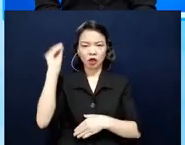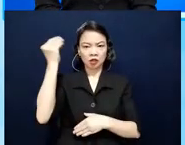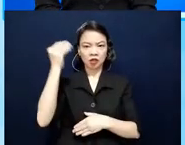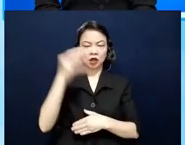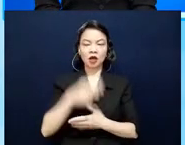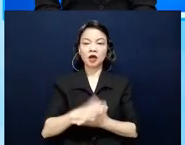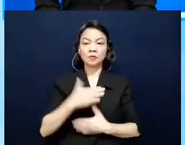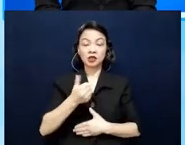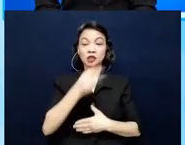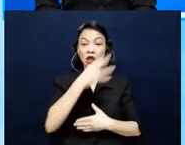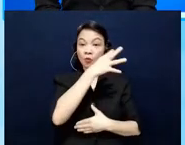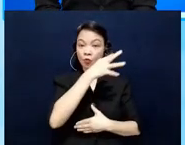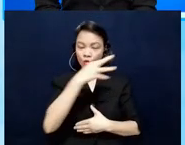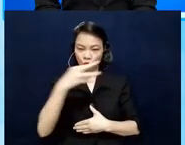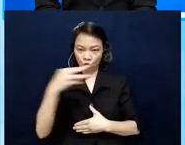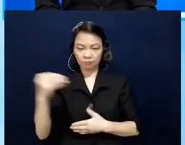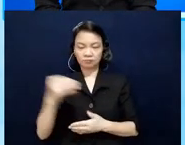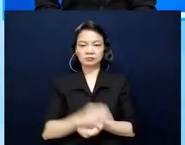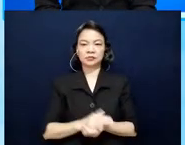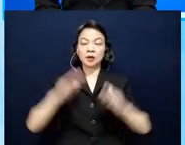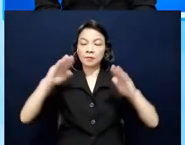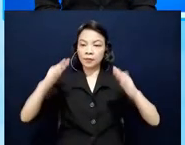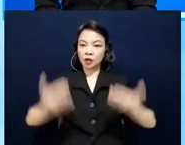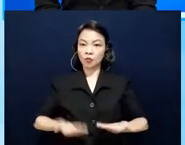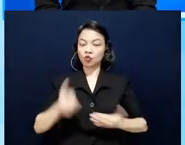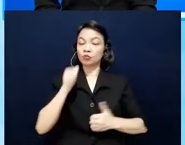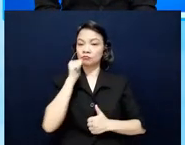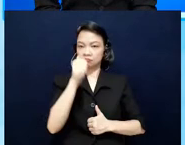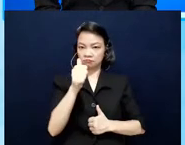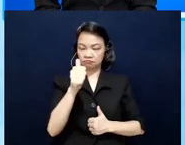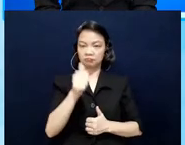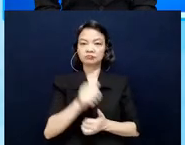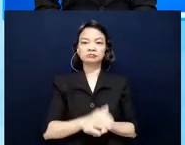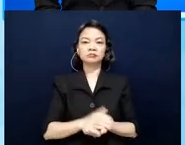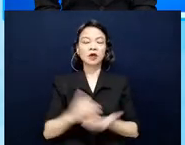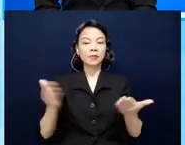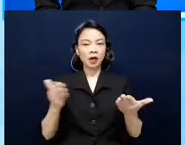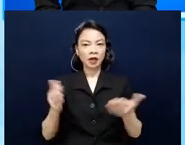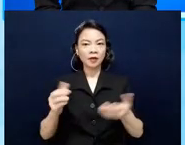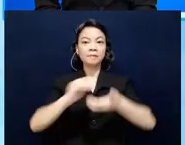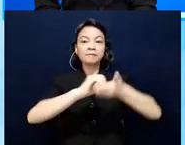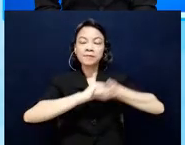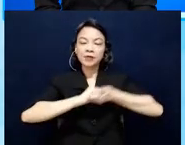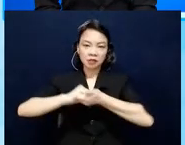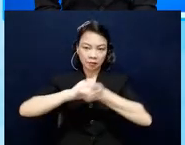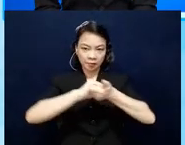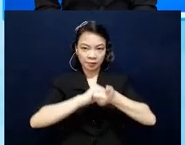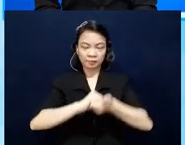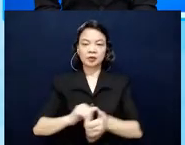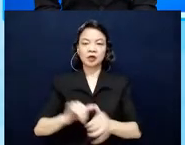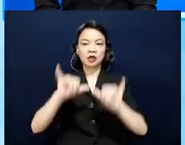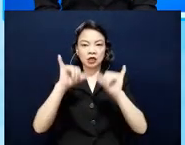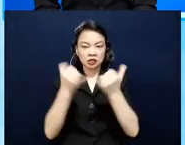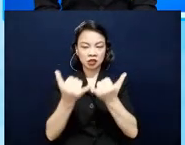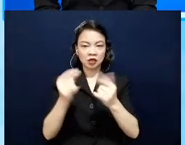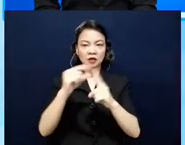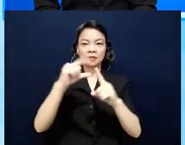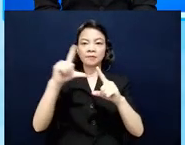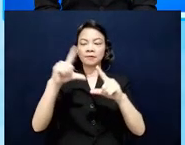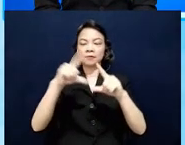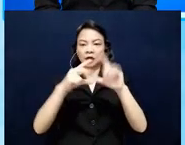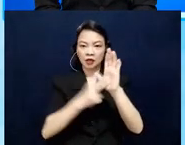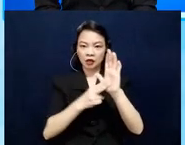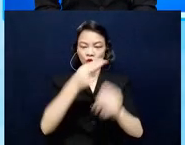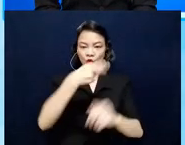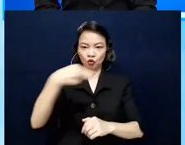Kita sangat menyambut baik bagaimana bersama-sama Yayasan Plan Internasional Indonesia dan didukung